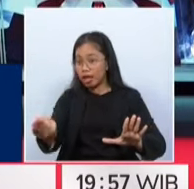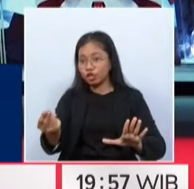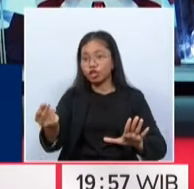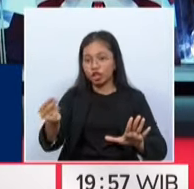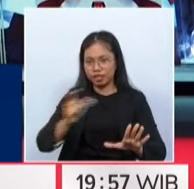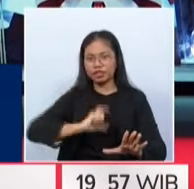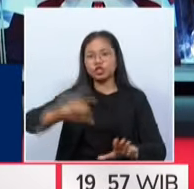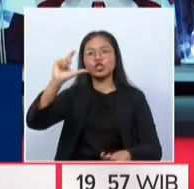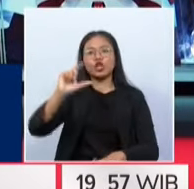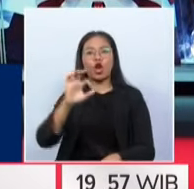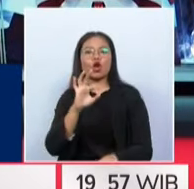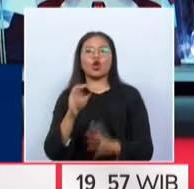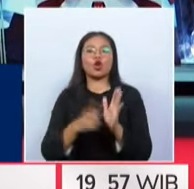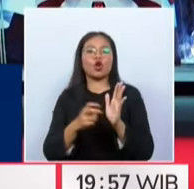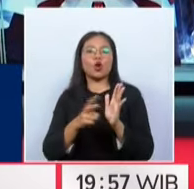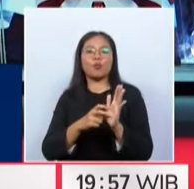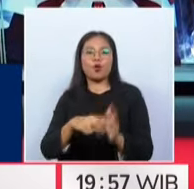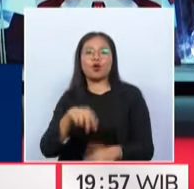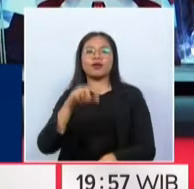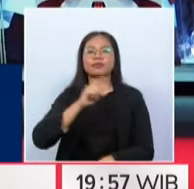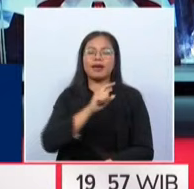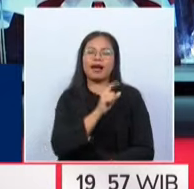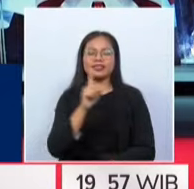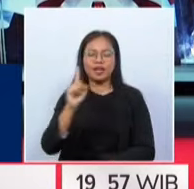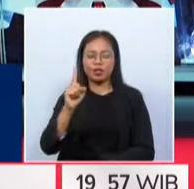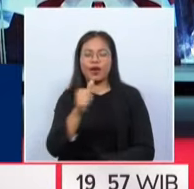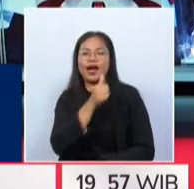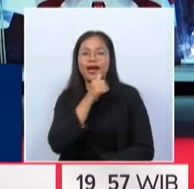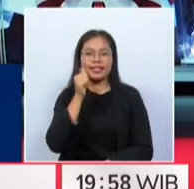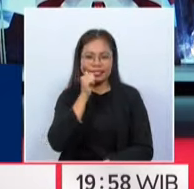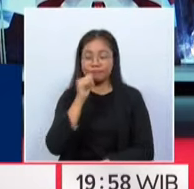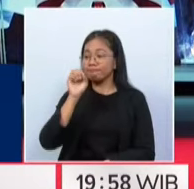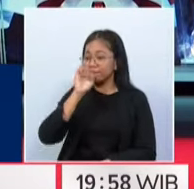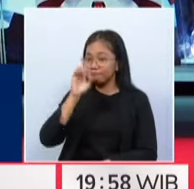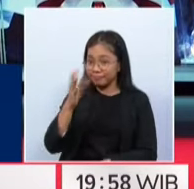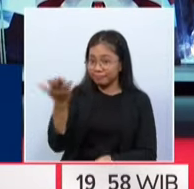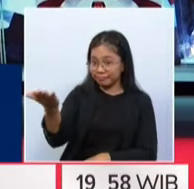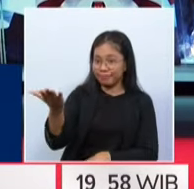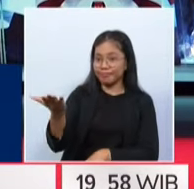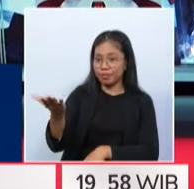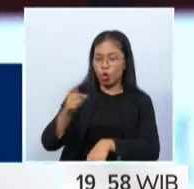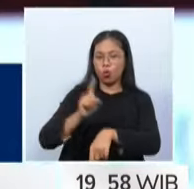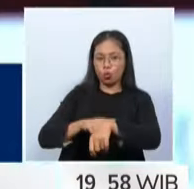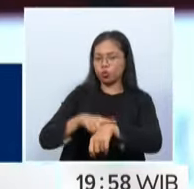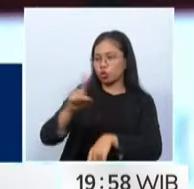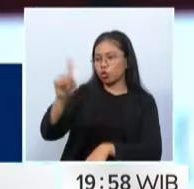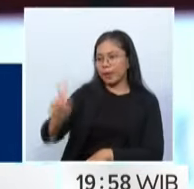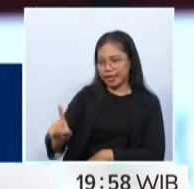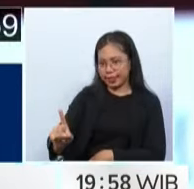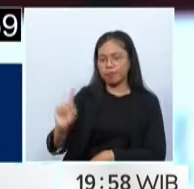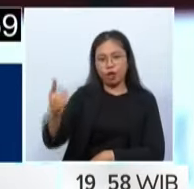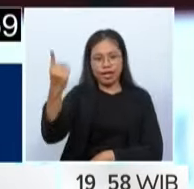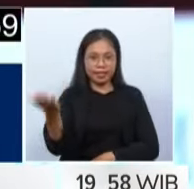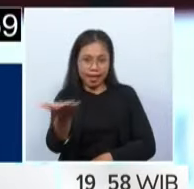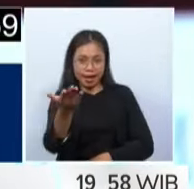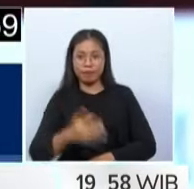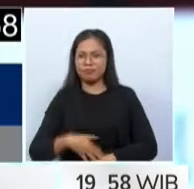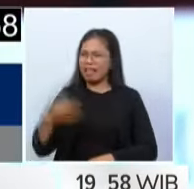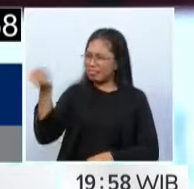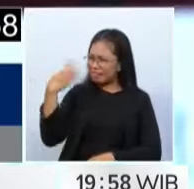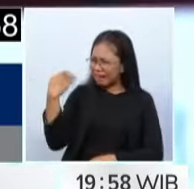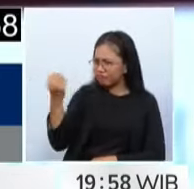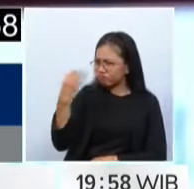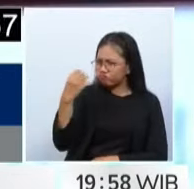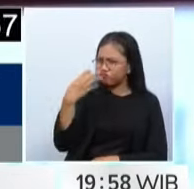Nomor 1 Bapak Anis Baswedan untuk menanggapi waktu Bapak 1 menit dimulai ketika berbicara penjelasan tadi tidak menggambarkan tentang